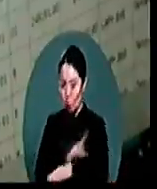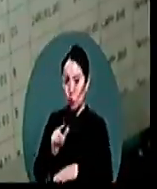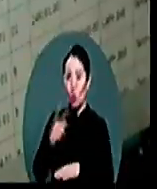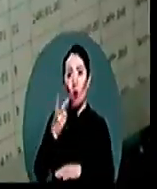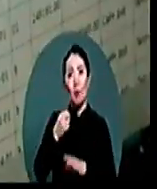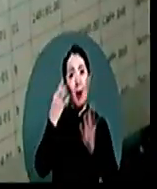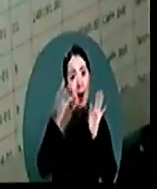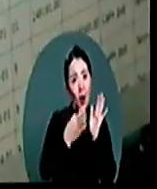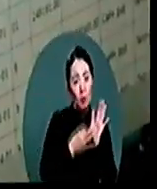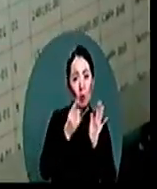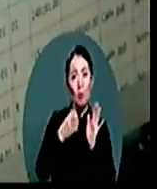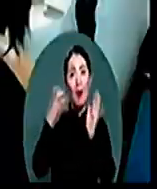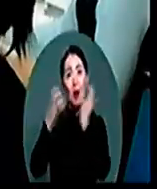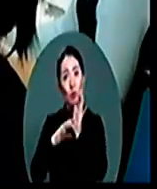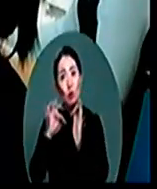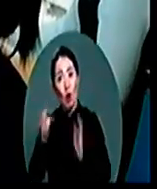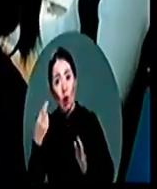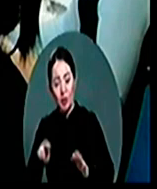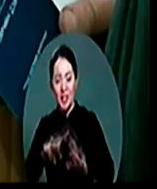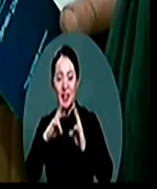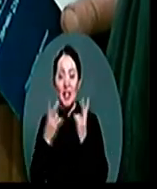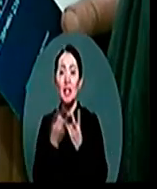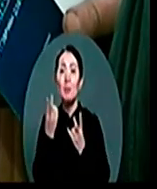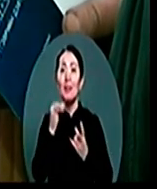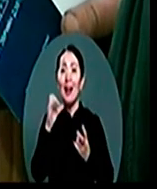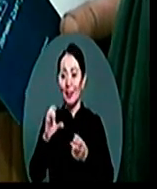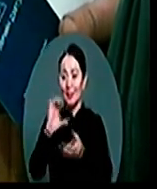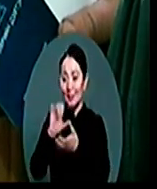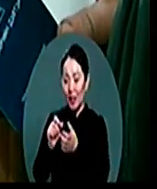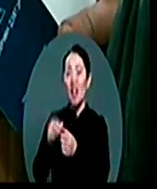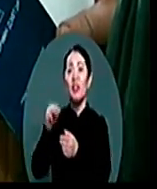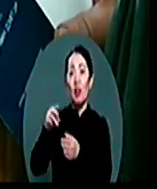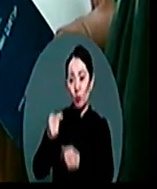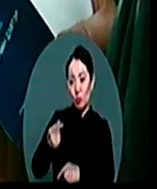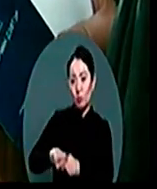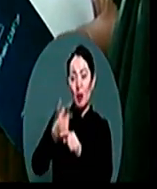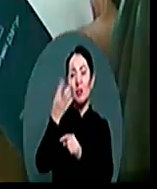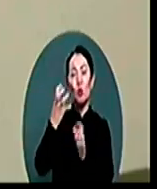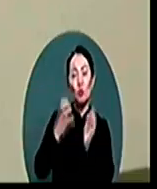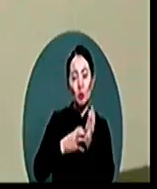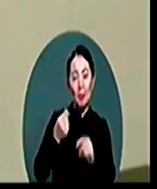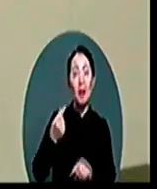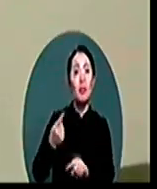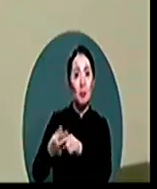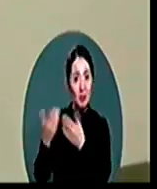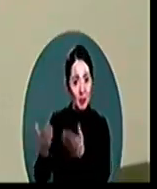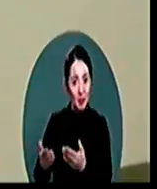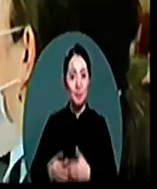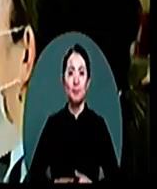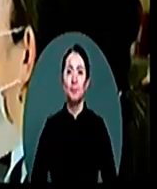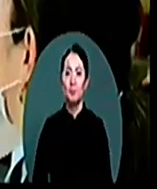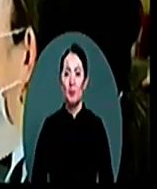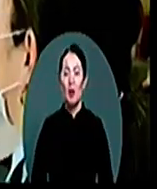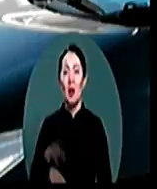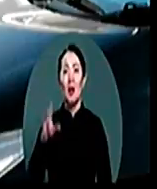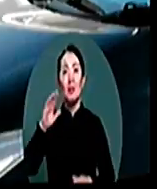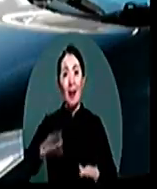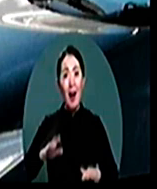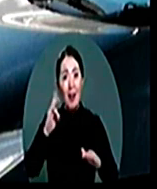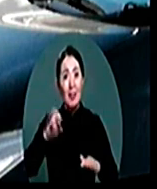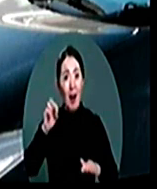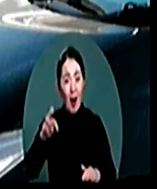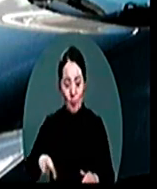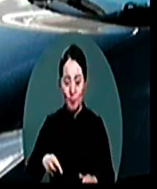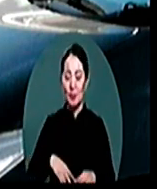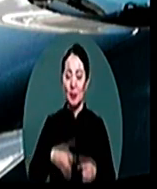дүнд 2018-2019 онд нийгмийн даатгалын сангаас олгох тэтгэврийн хэмжээ 59,000 төгрөгөөр нэмэгдсэн. Наадмаар